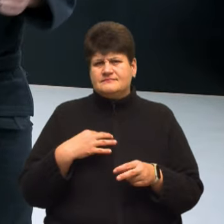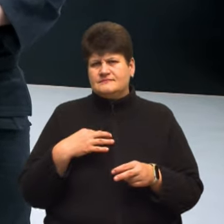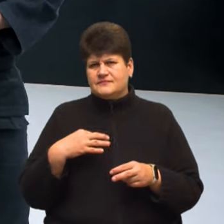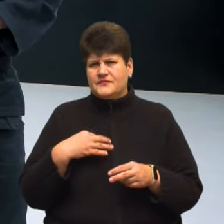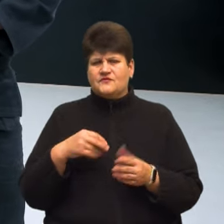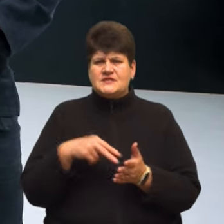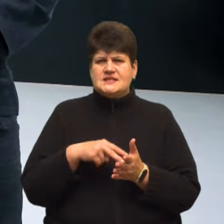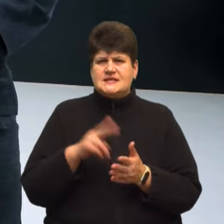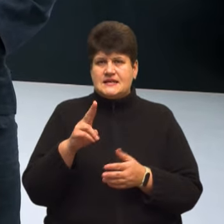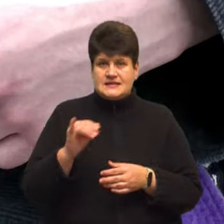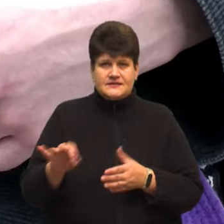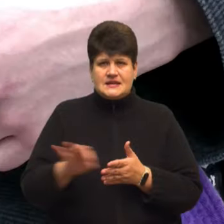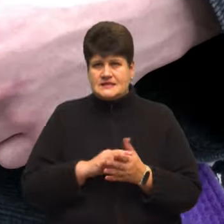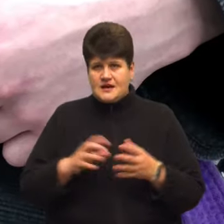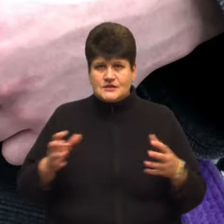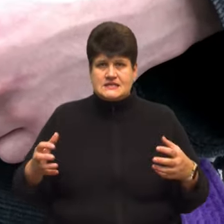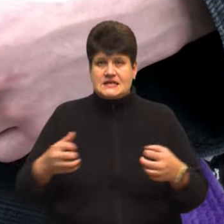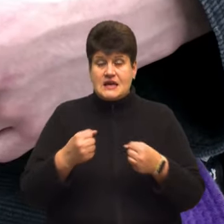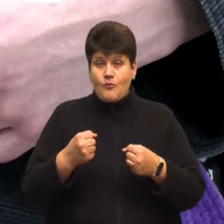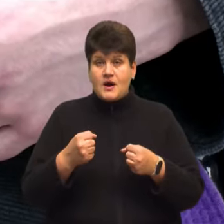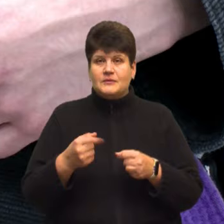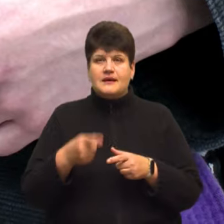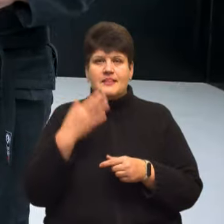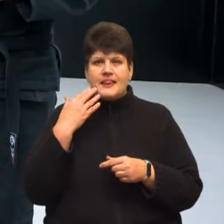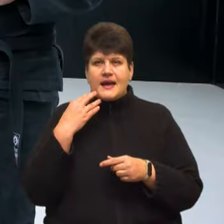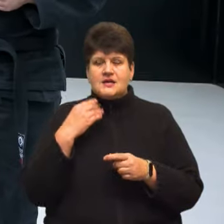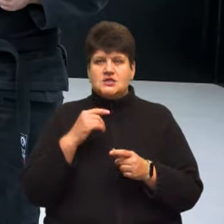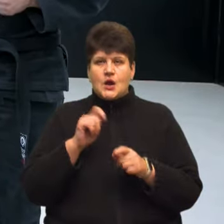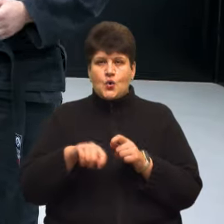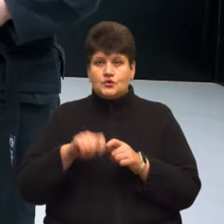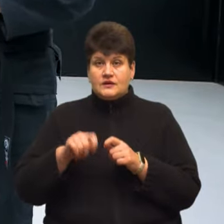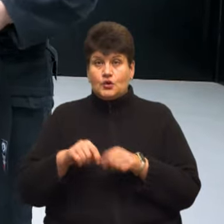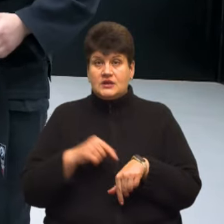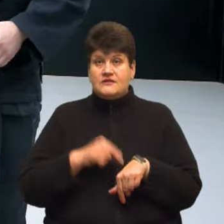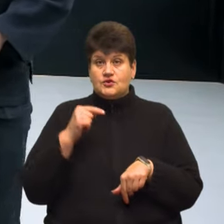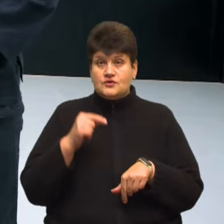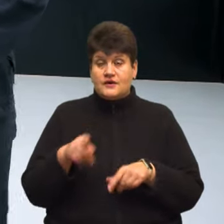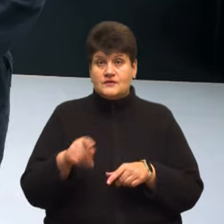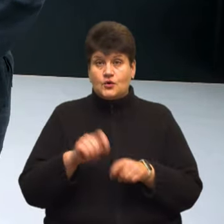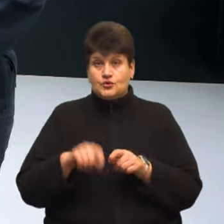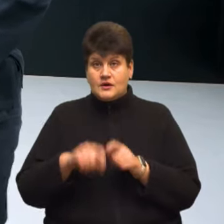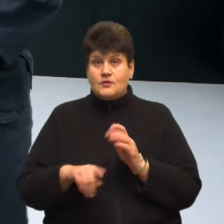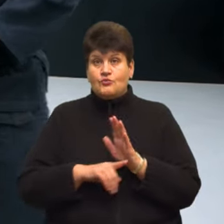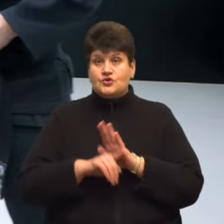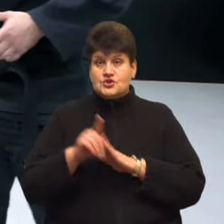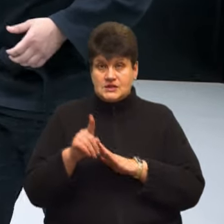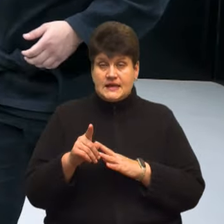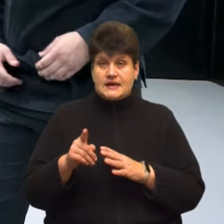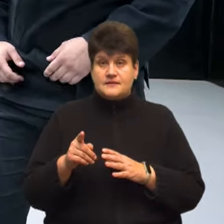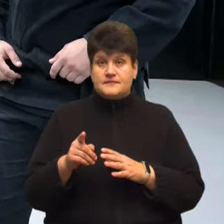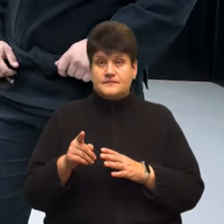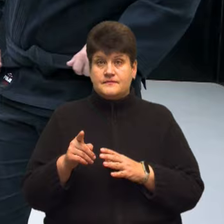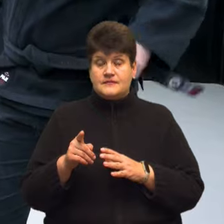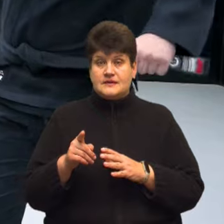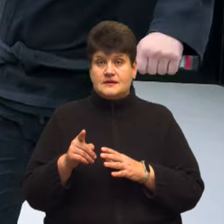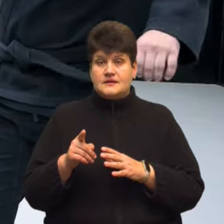вона одразу затягує в партер бо там легше контролювати опонентів коли відчуває що вона його контролює починає після того заходи заходить на